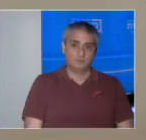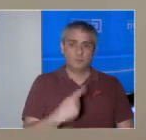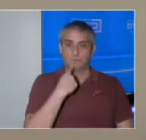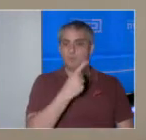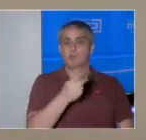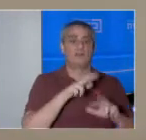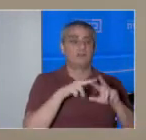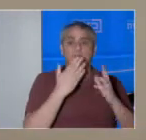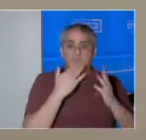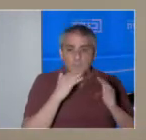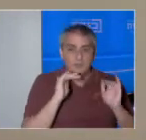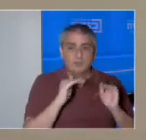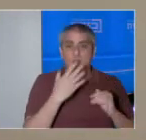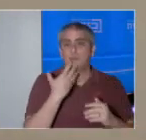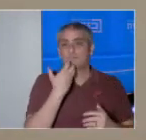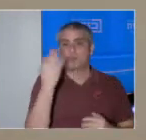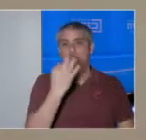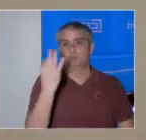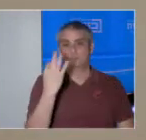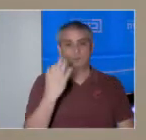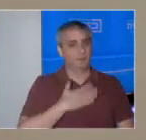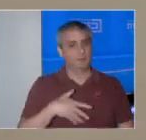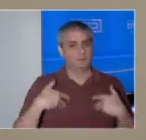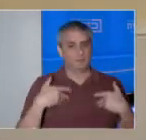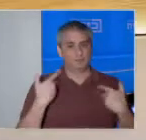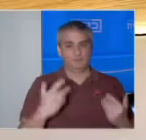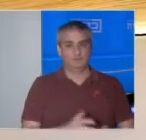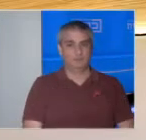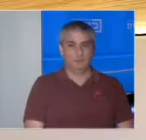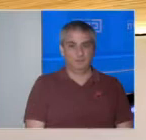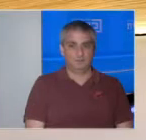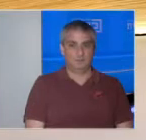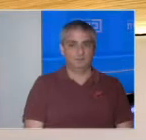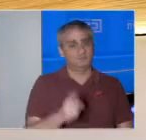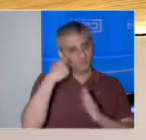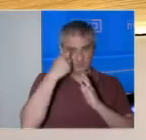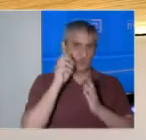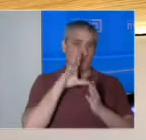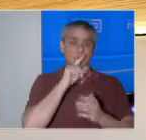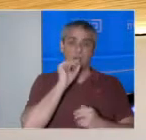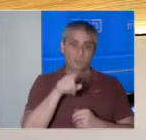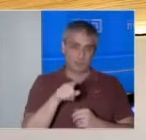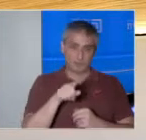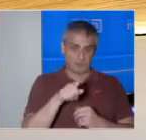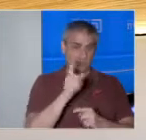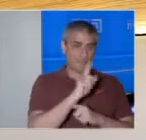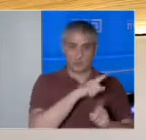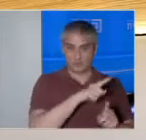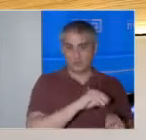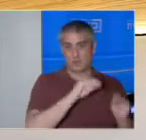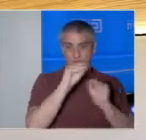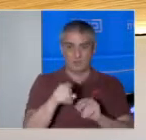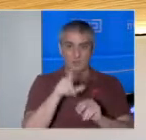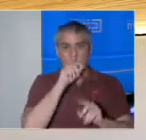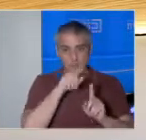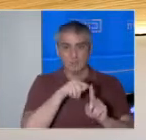ואומר לכם שארץ ישראל התברכה באחלה פירות. חג שמח. אז זה סרטון שהופיע בטוויטר, בטיקטוק, ומהטיקטוק